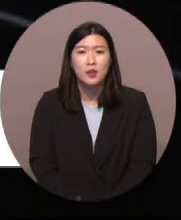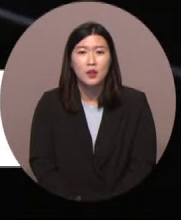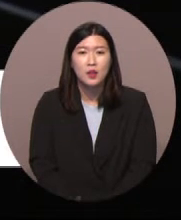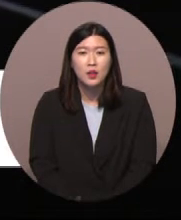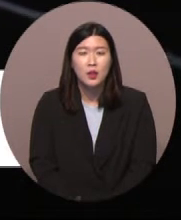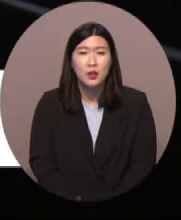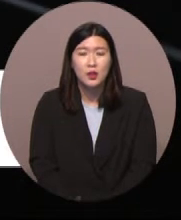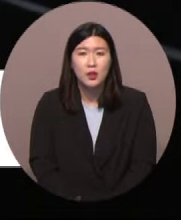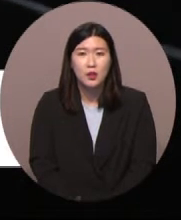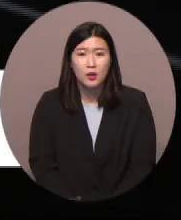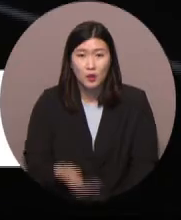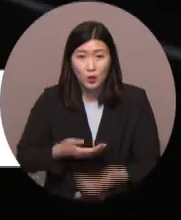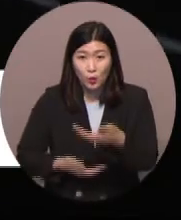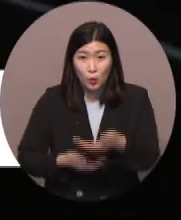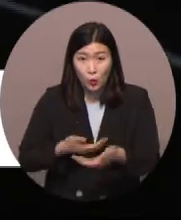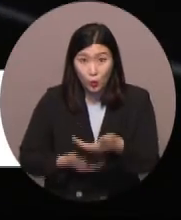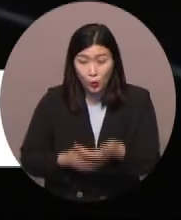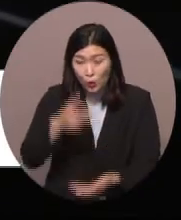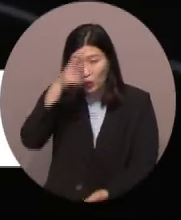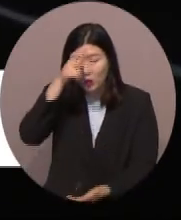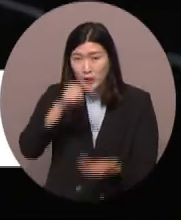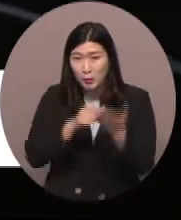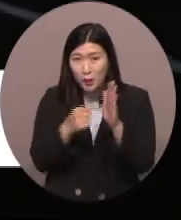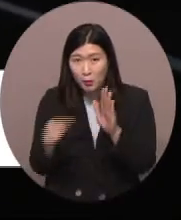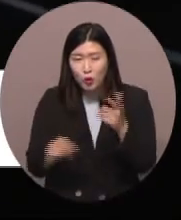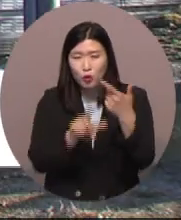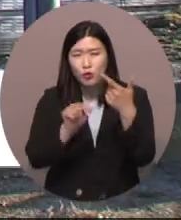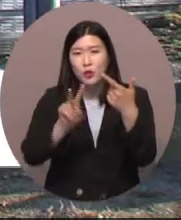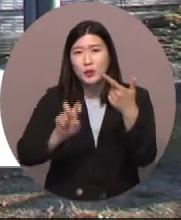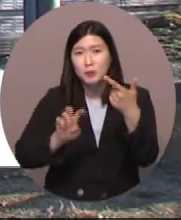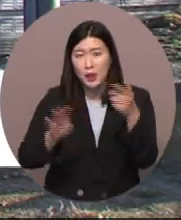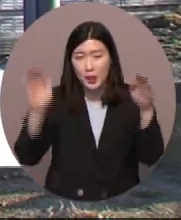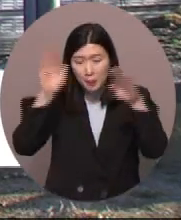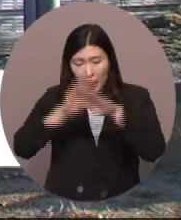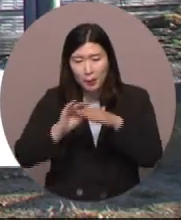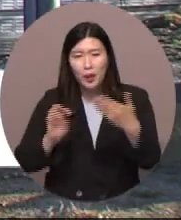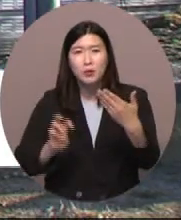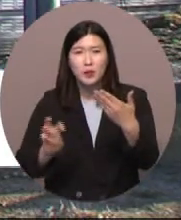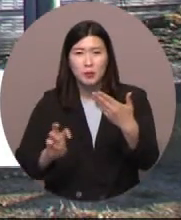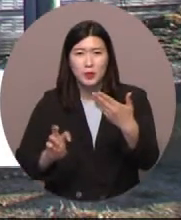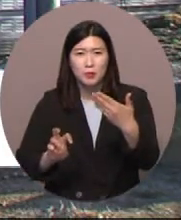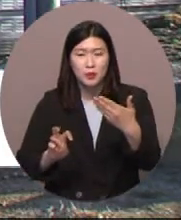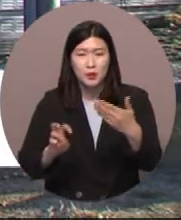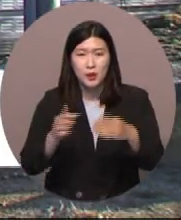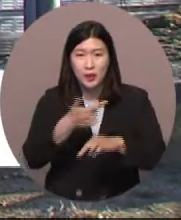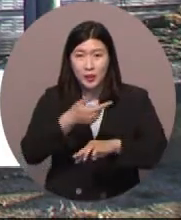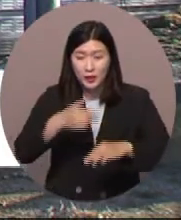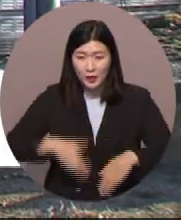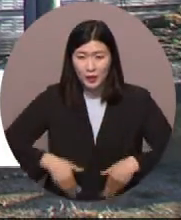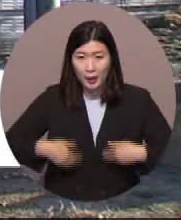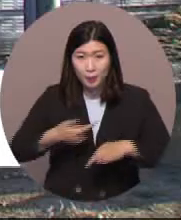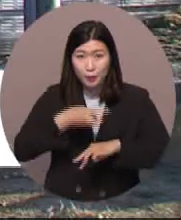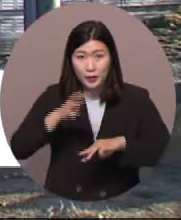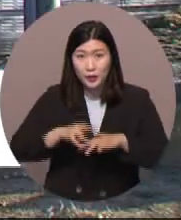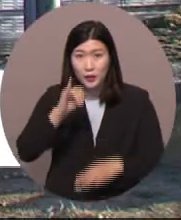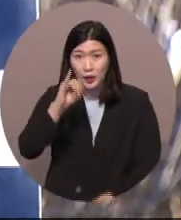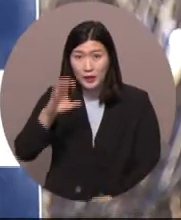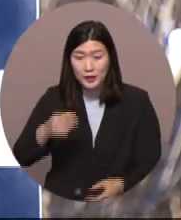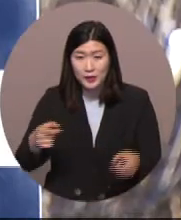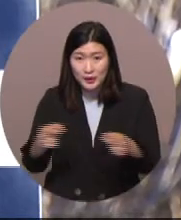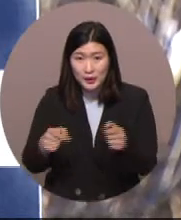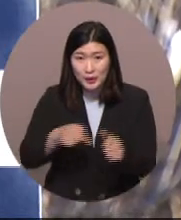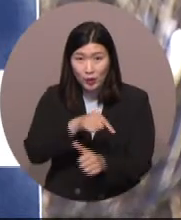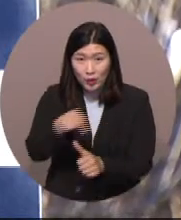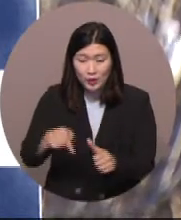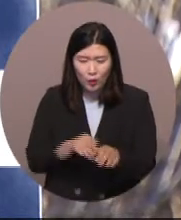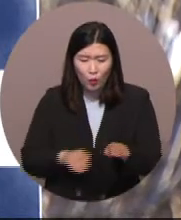충남경찰 처음 고속도로 순찰 되는 지난 24일 밤 9시 반쯤 대전 통영 고속도로 남대전 나들목 인근에서